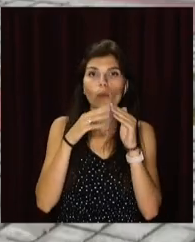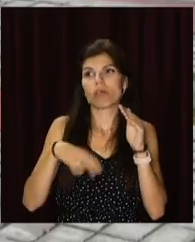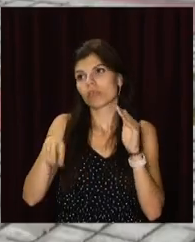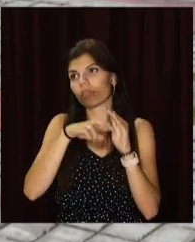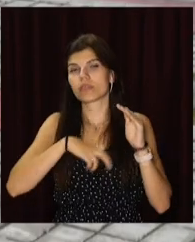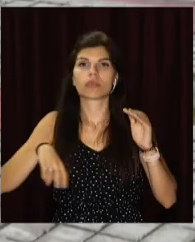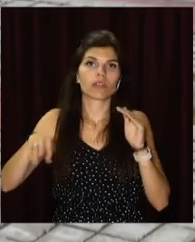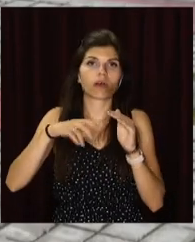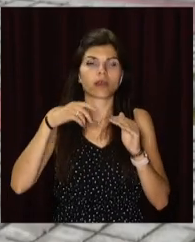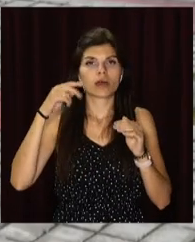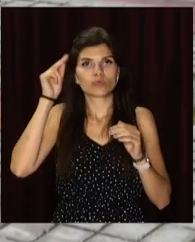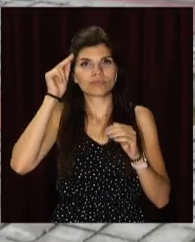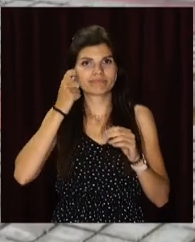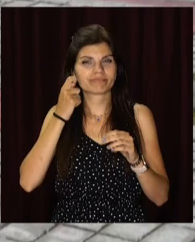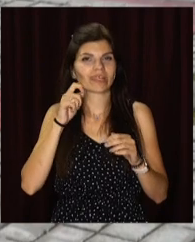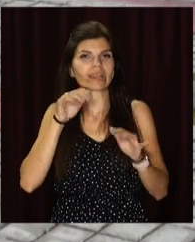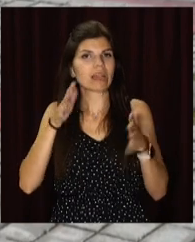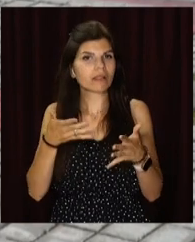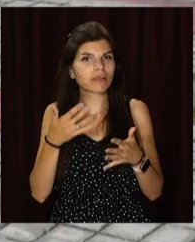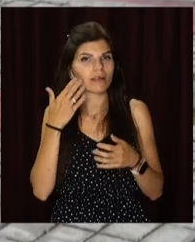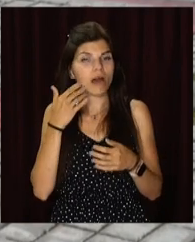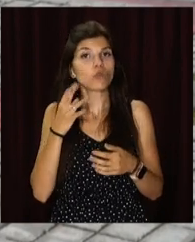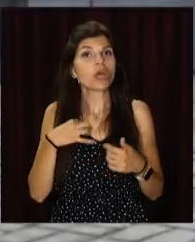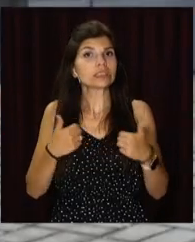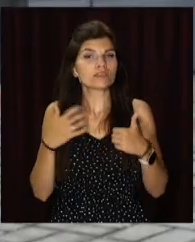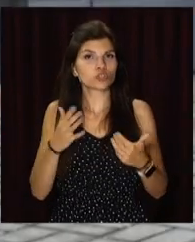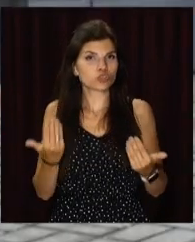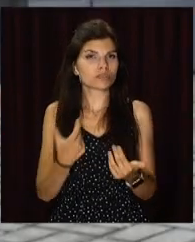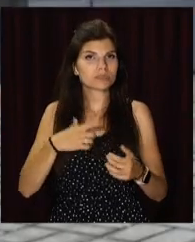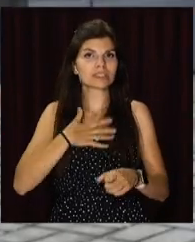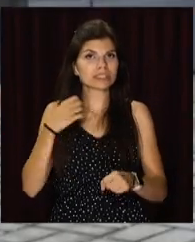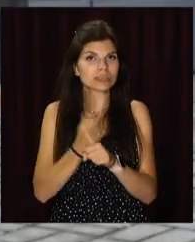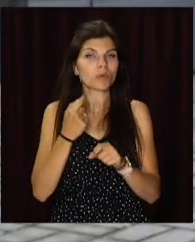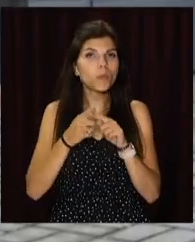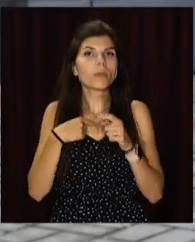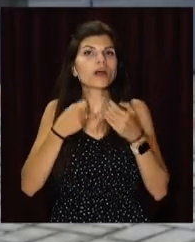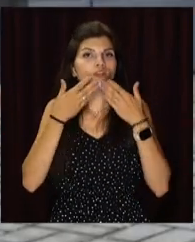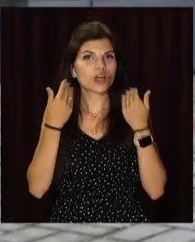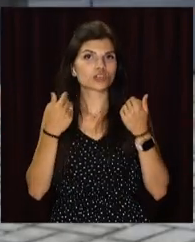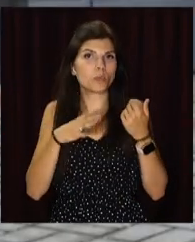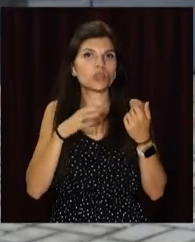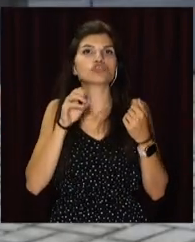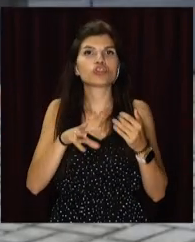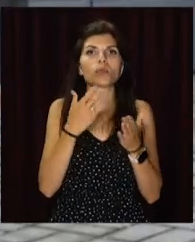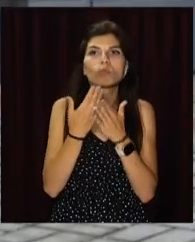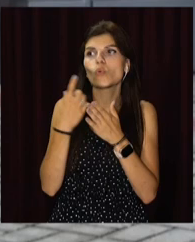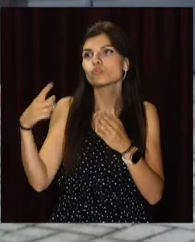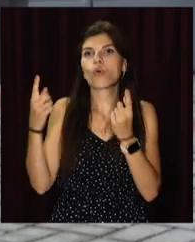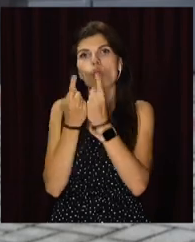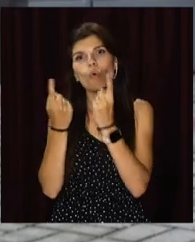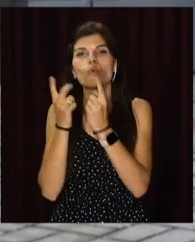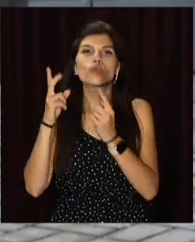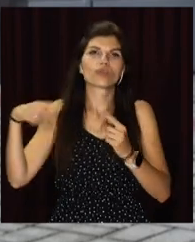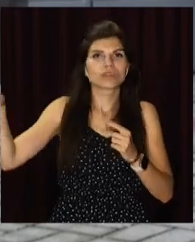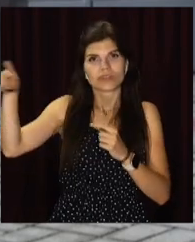Я взагалі привикла всю життя себе дуже дисциплінувати, тому мені було легше, мабуть, ніж яким-то іншим